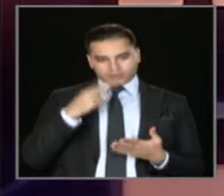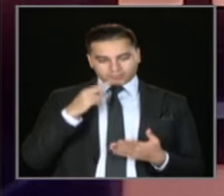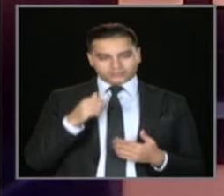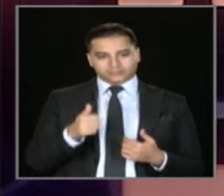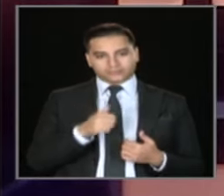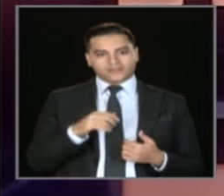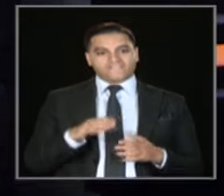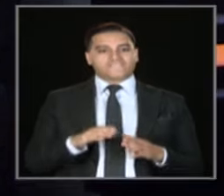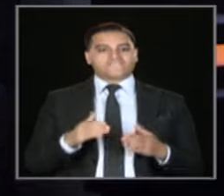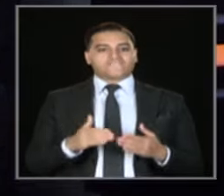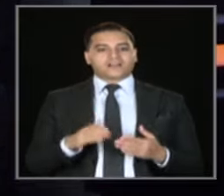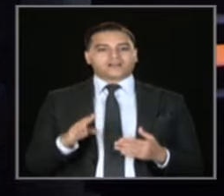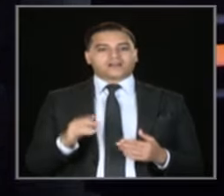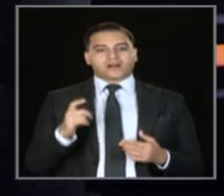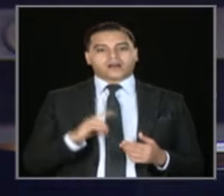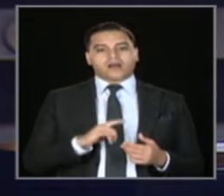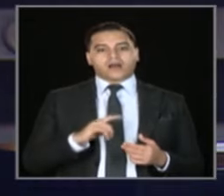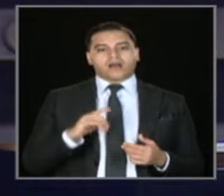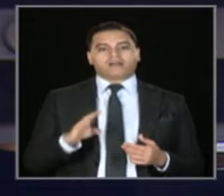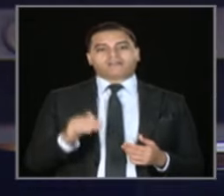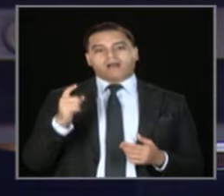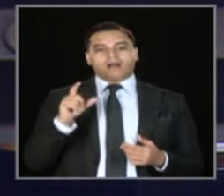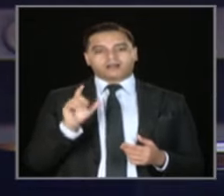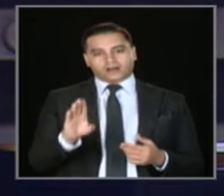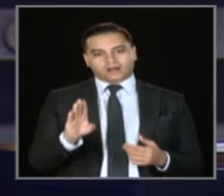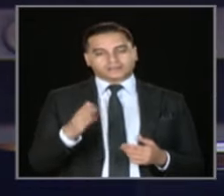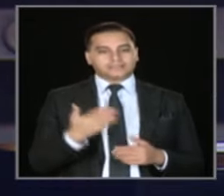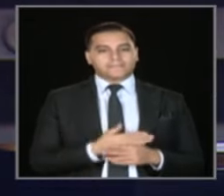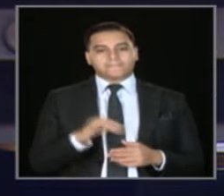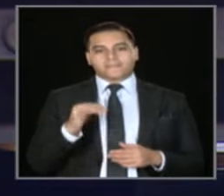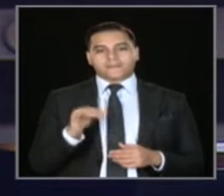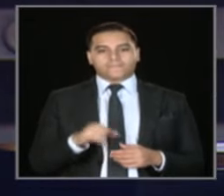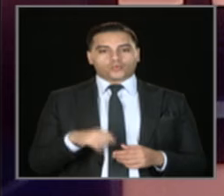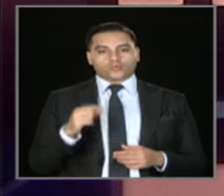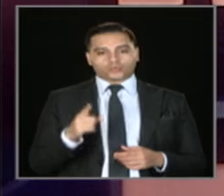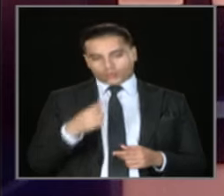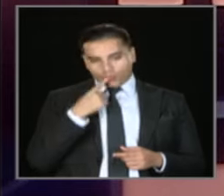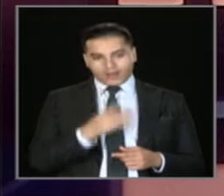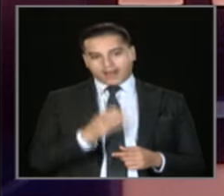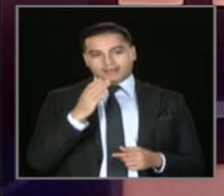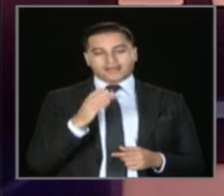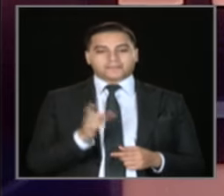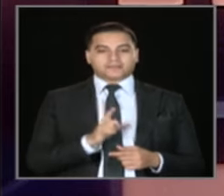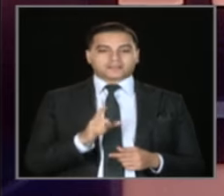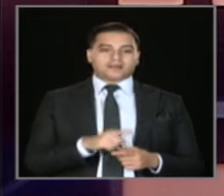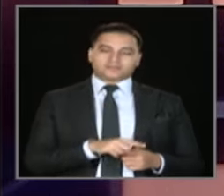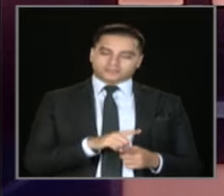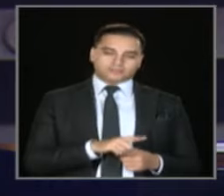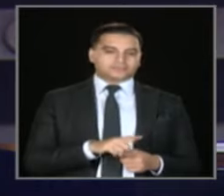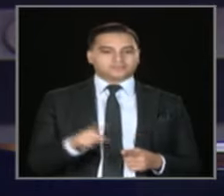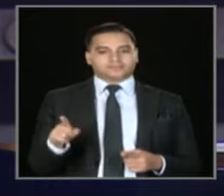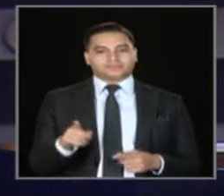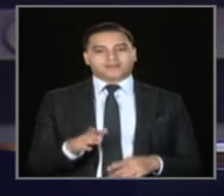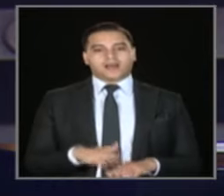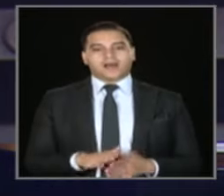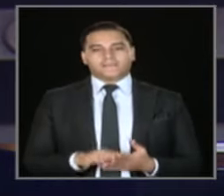فريق كرنك باذن الله. كده فريق كرنك، عشان محمود درباله الوحيد اللي قال الاجابه الصح خليته يختار.